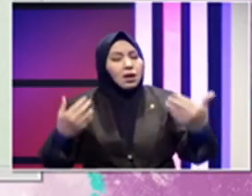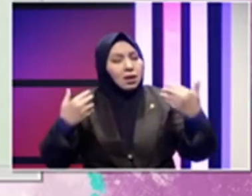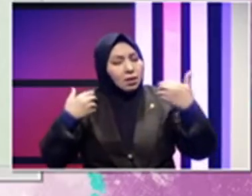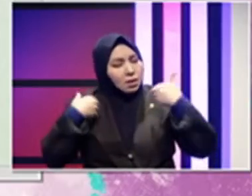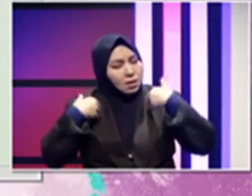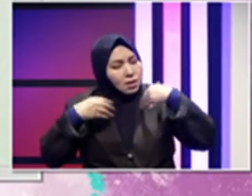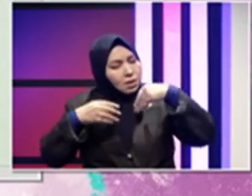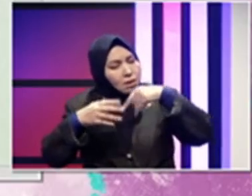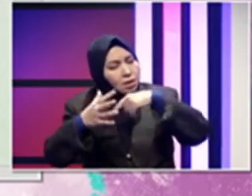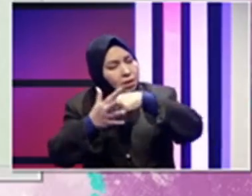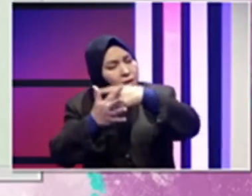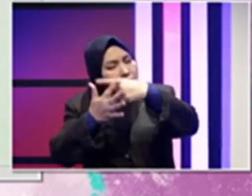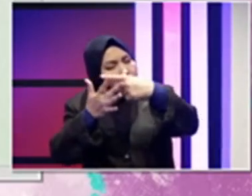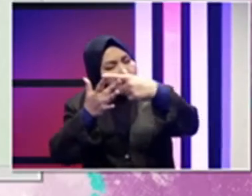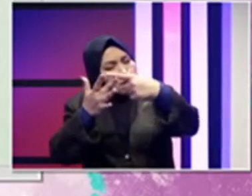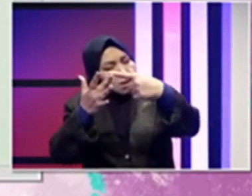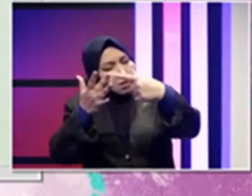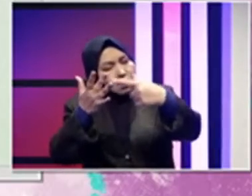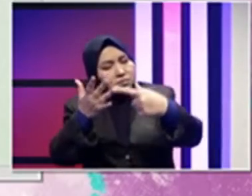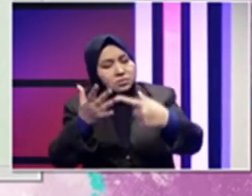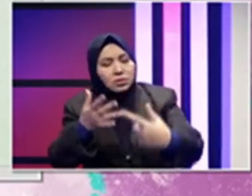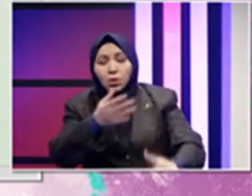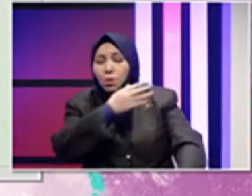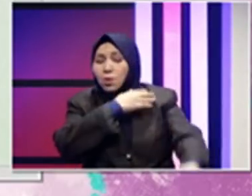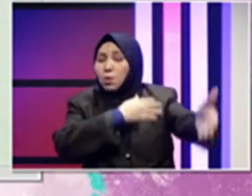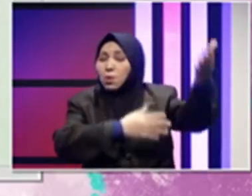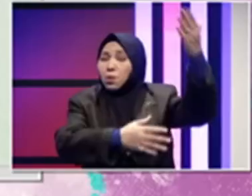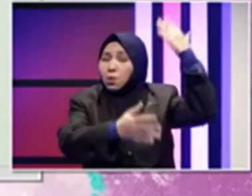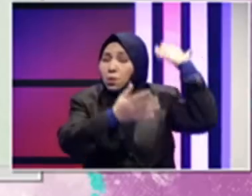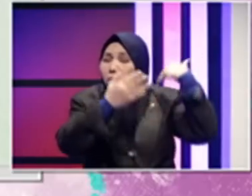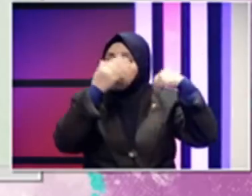إِلَّا خَلَى فِيهَا